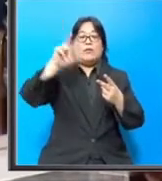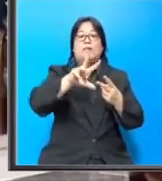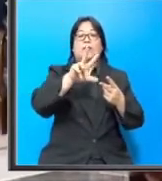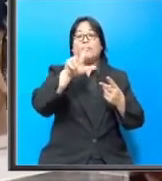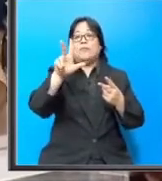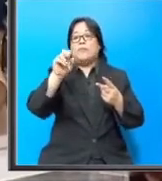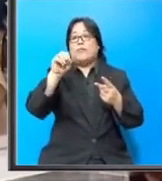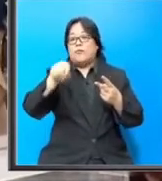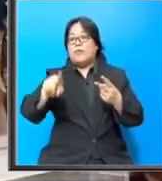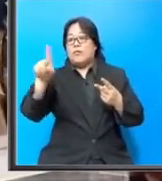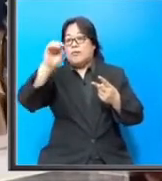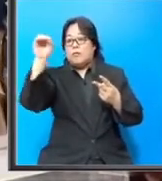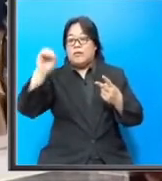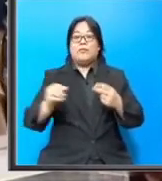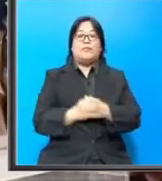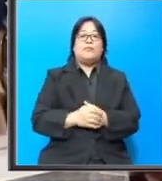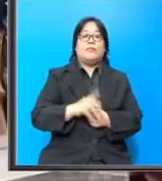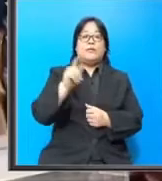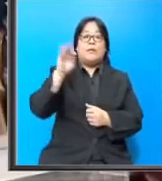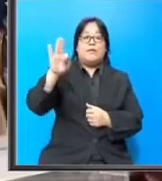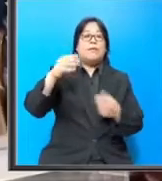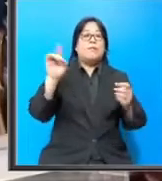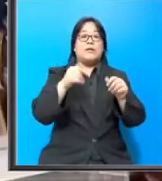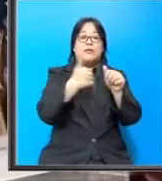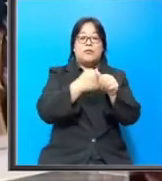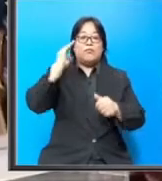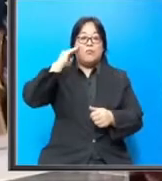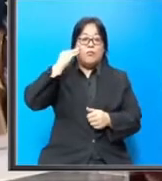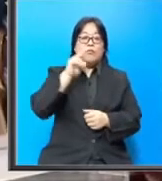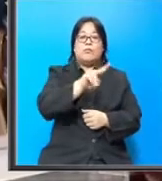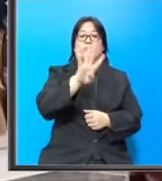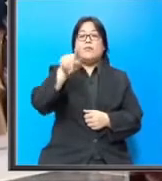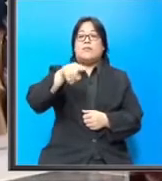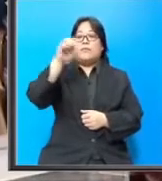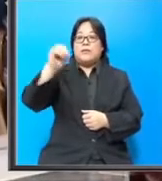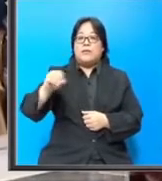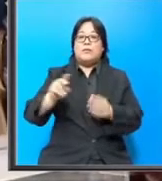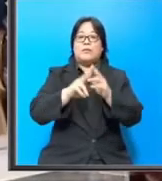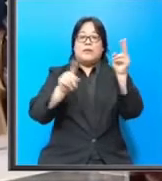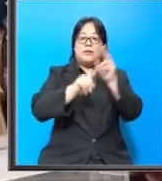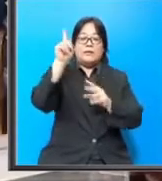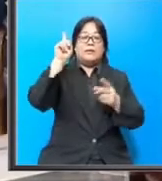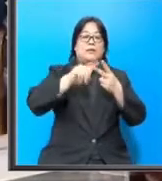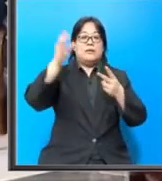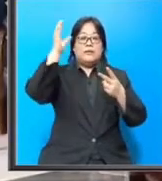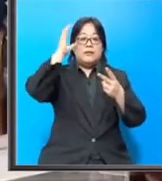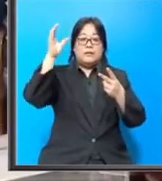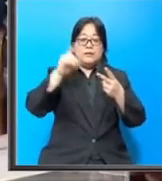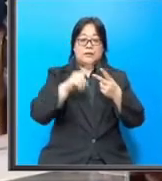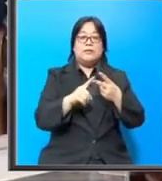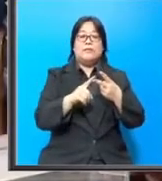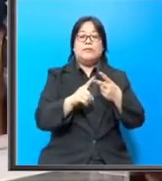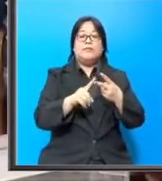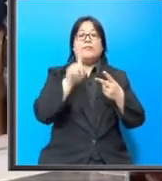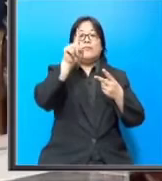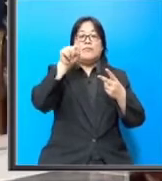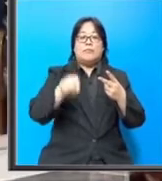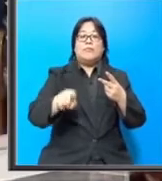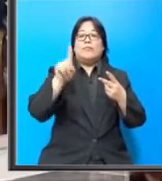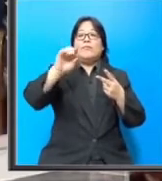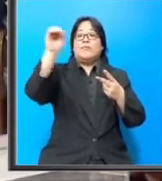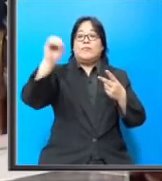100 dieva mengikuti SD ialah Bumiputera 20400 paling tinggi channel kaum Cina